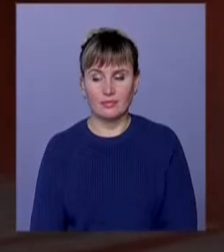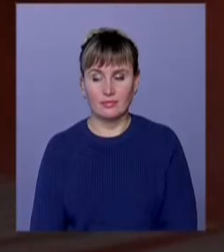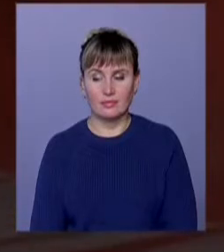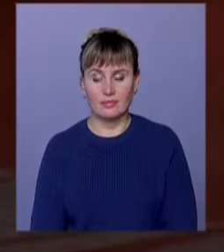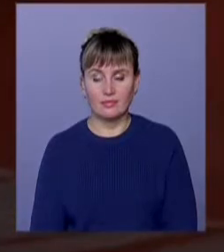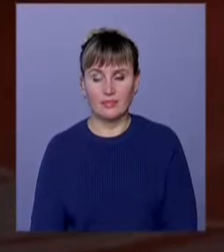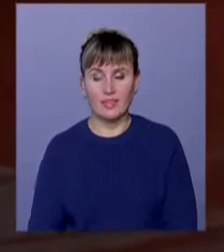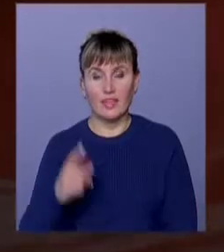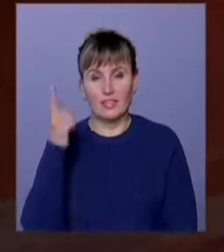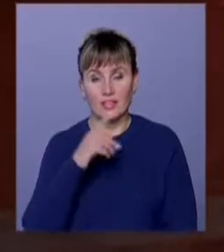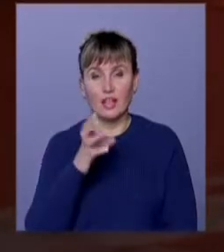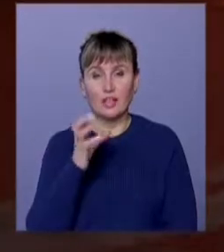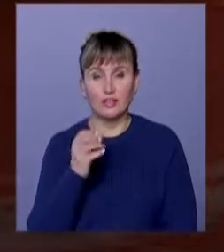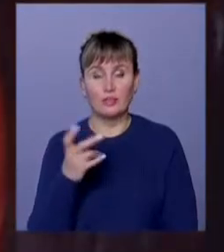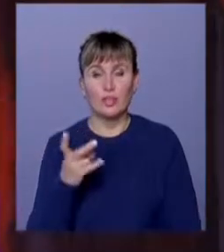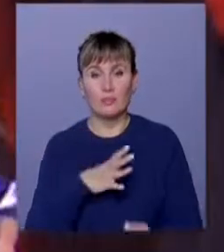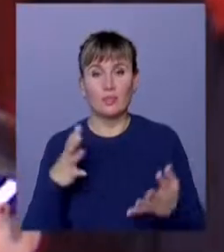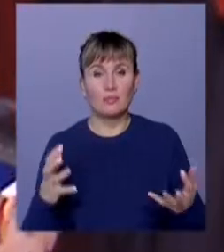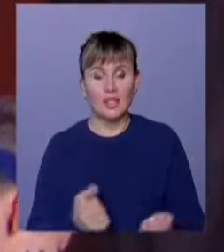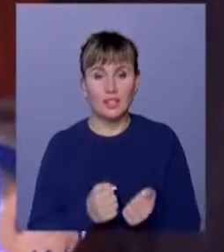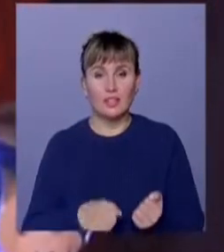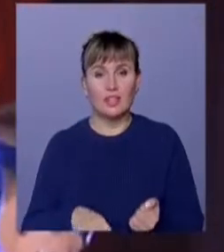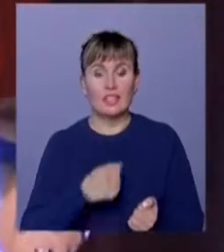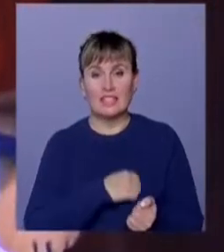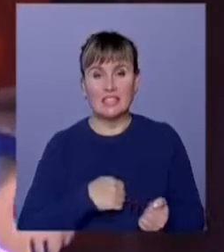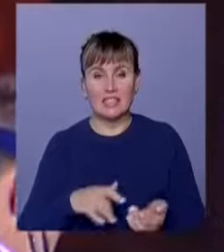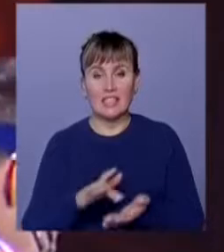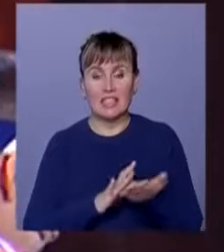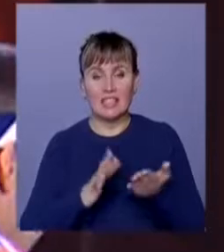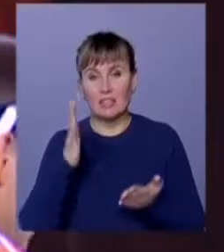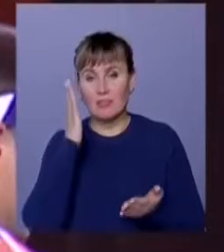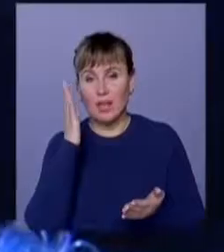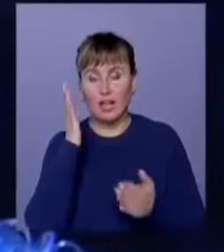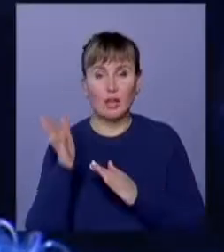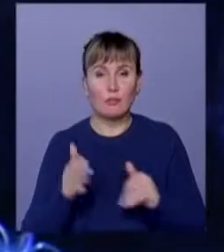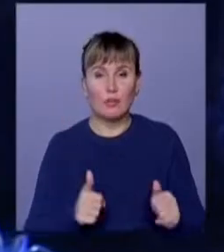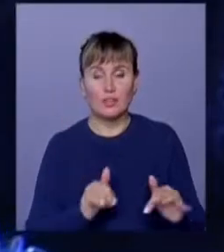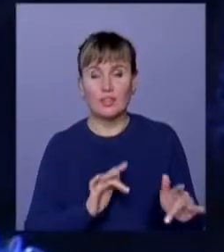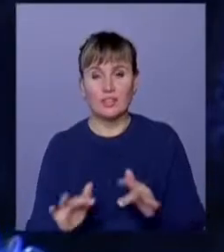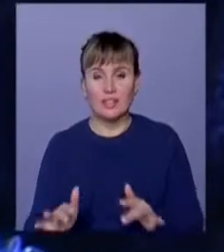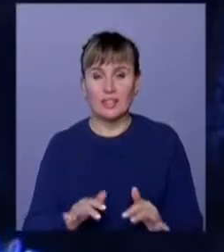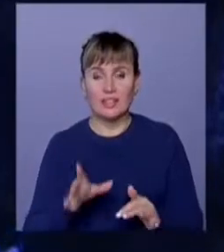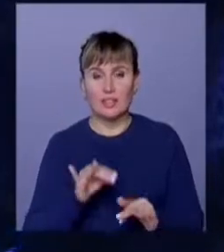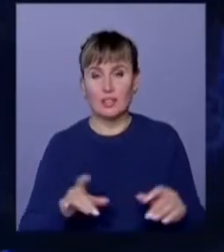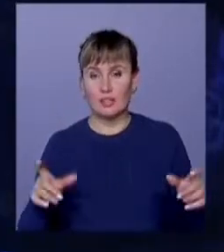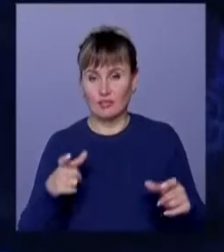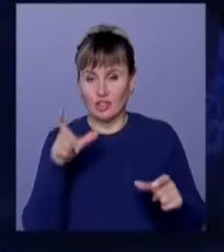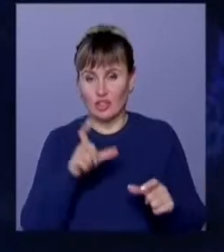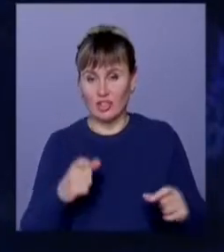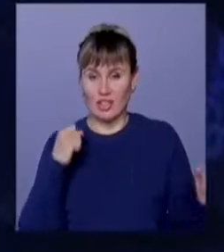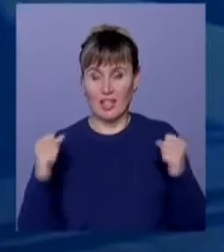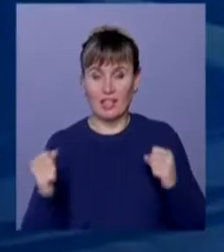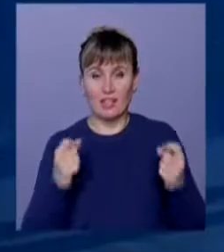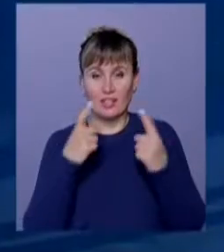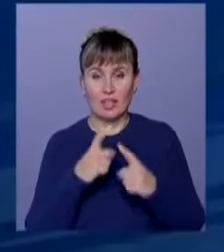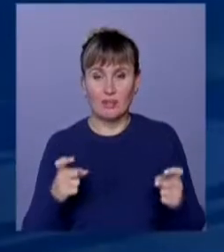Но сказку еще предстояло спасти. Чары злой колдуньи спали только после отважных действий детишек и Супермена. Они сообща